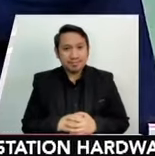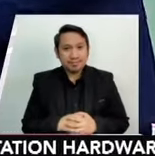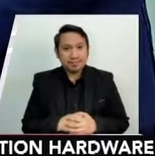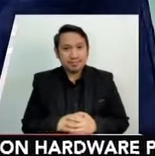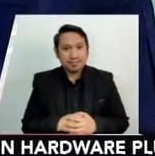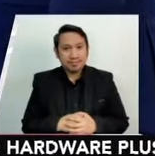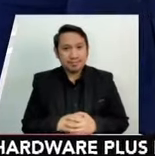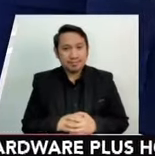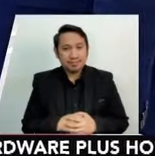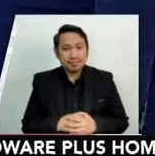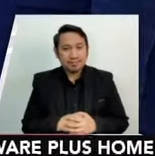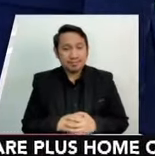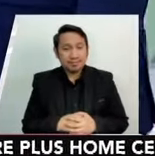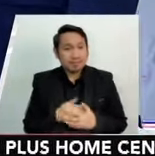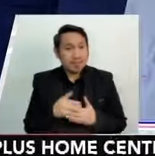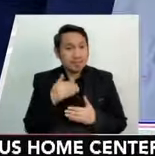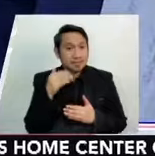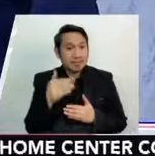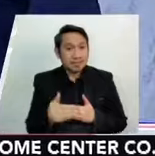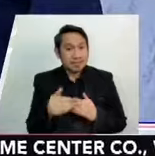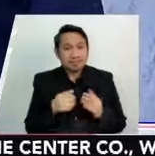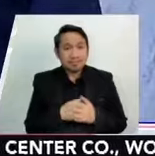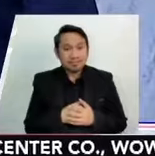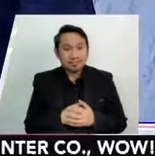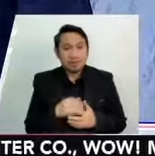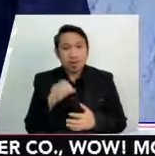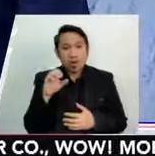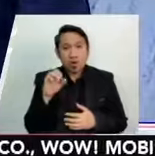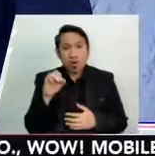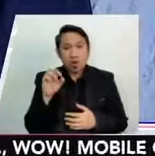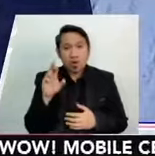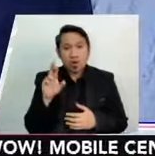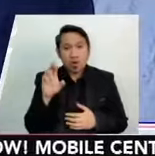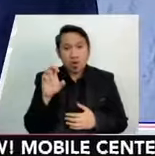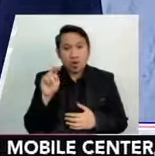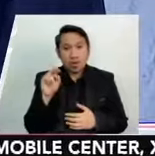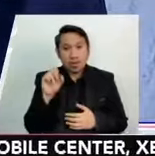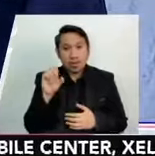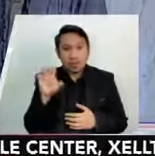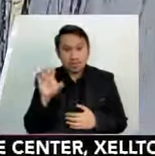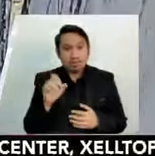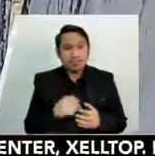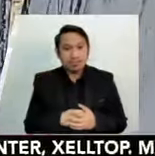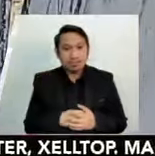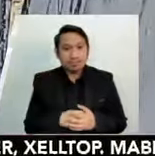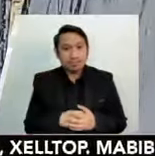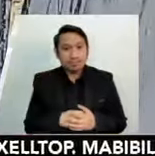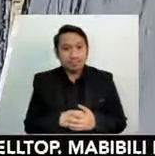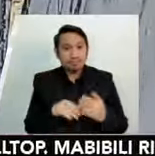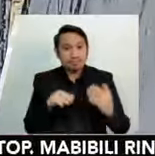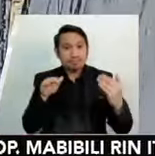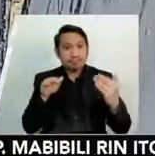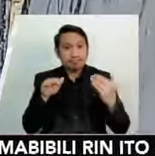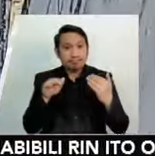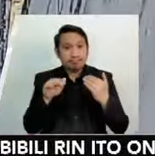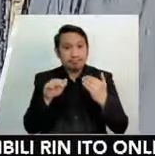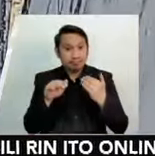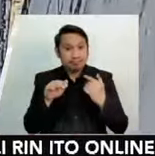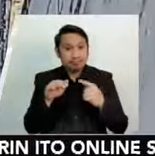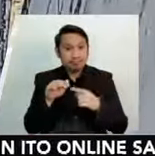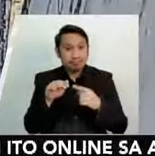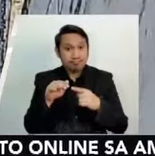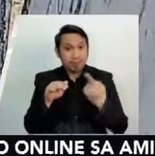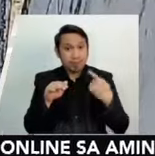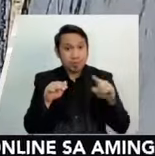Pag-usad natin sa EDSA Orense, silipin natin ang sitwasyon. Yan po, kaliwa, yan po yung northbound, patungong Quezon